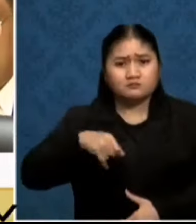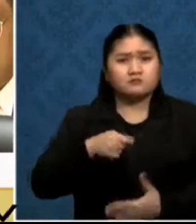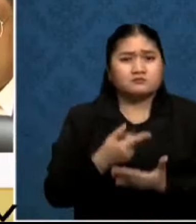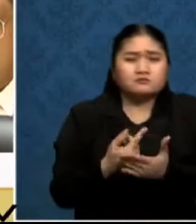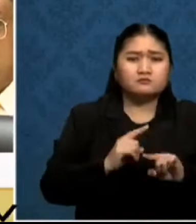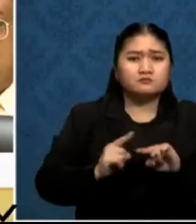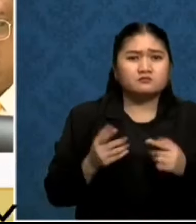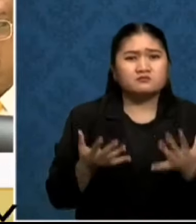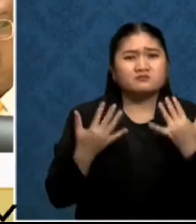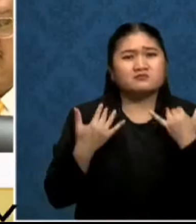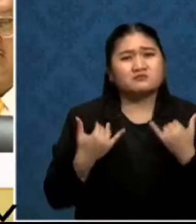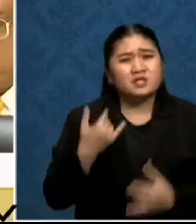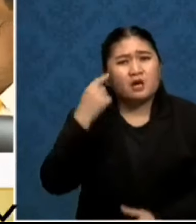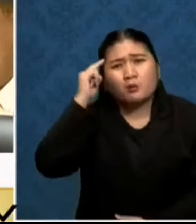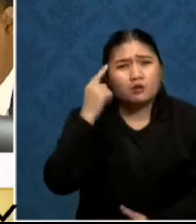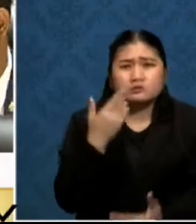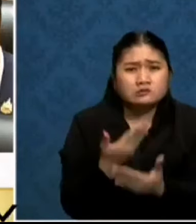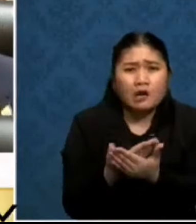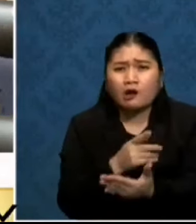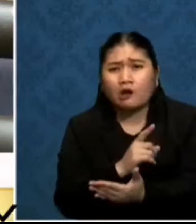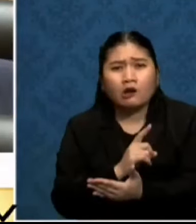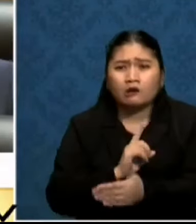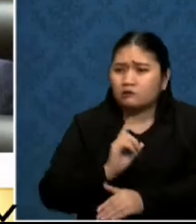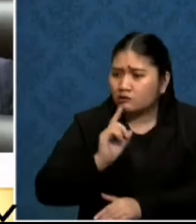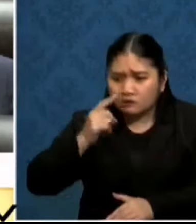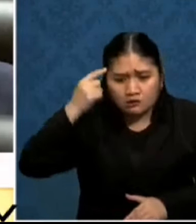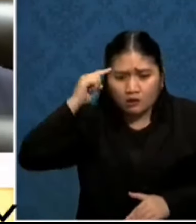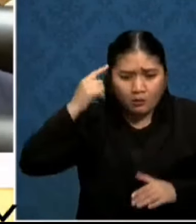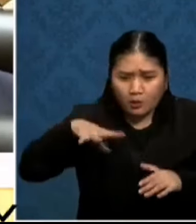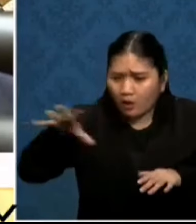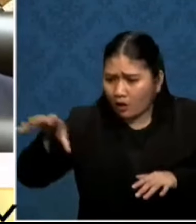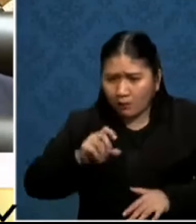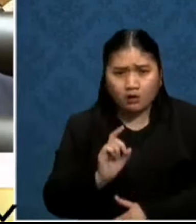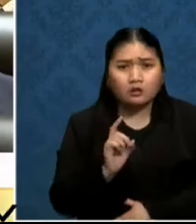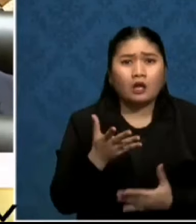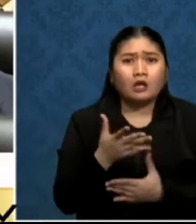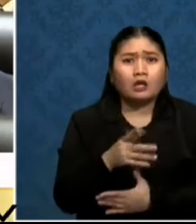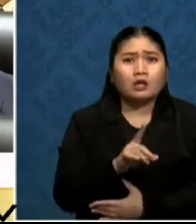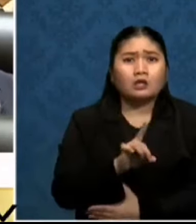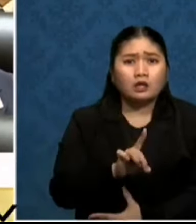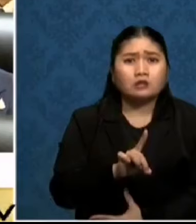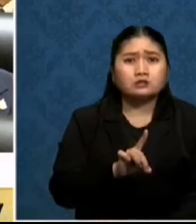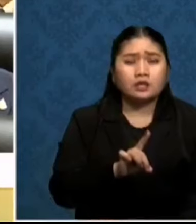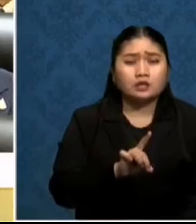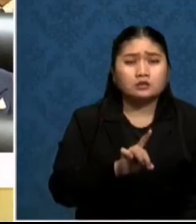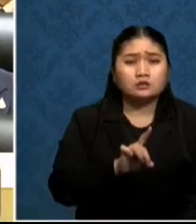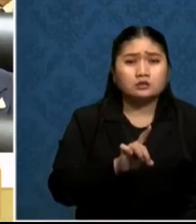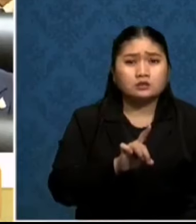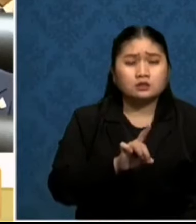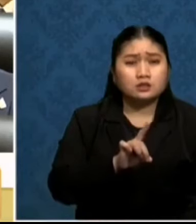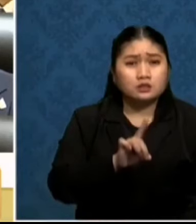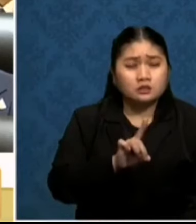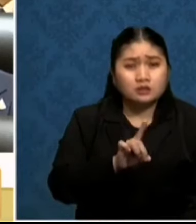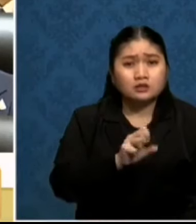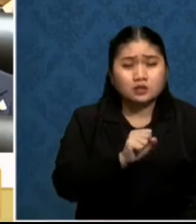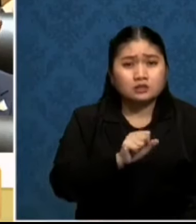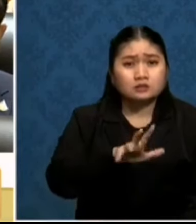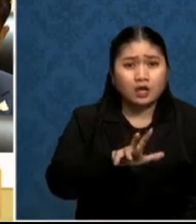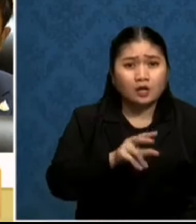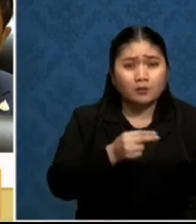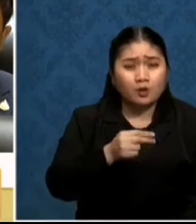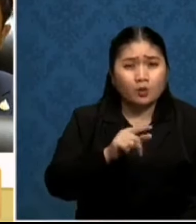จนวันนี้ยังไม่รู้อยู่ไหนแล้วก็จะเอามาจากไหนครับตั้ง1,300ขอให้รัฐบาล